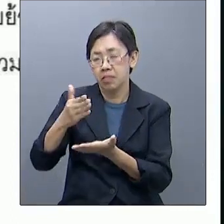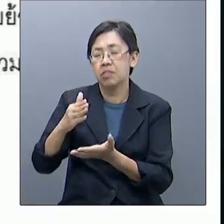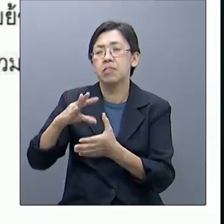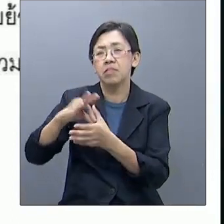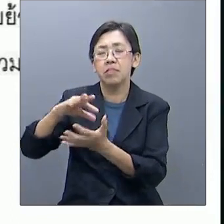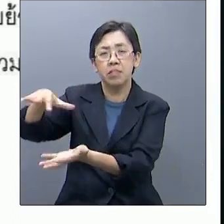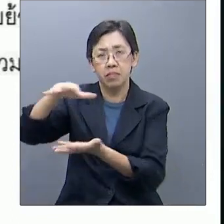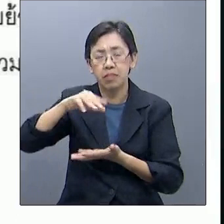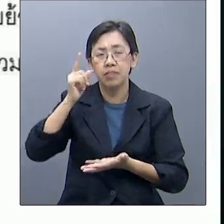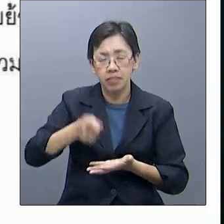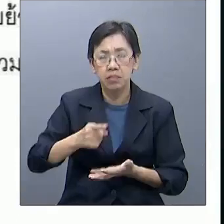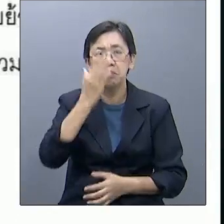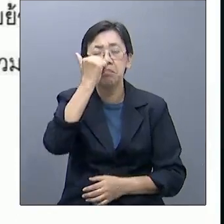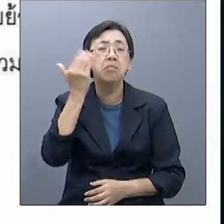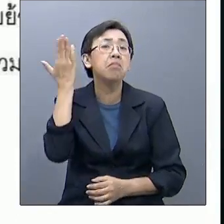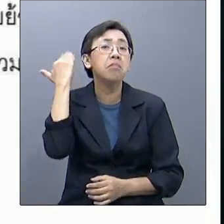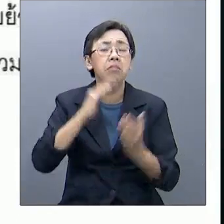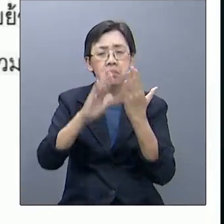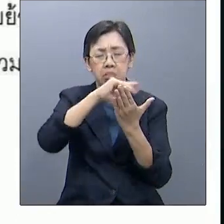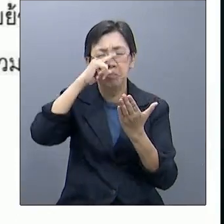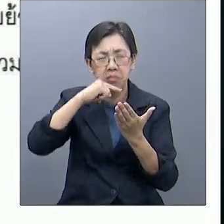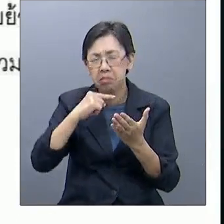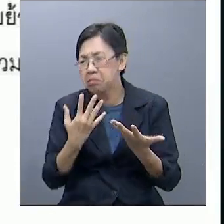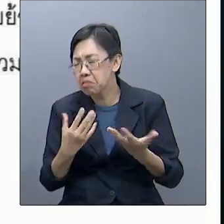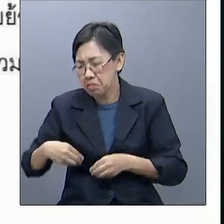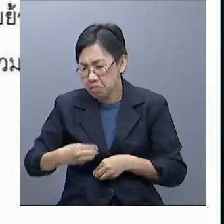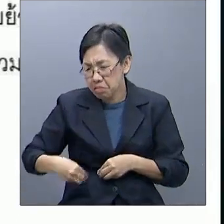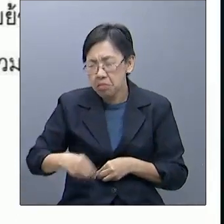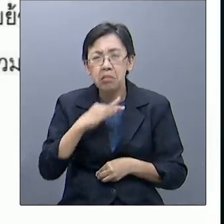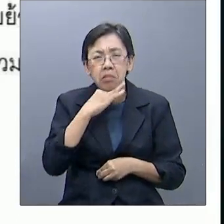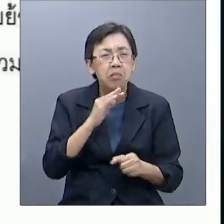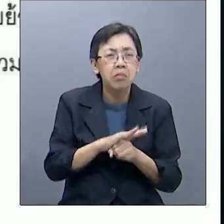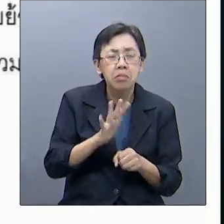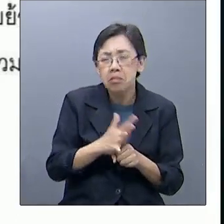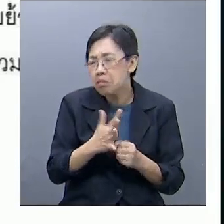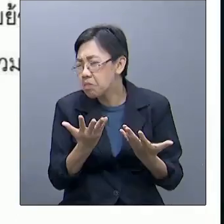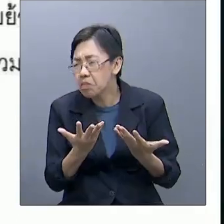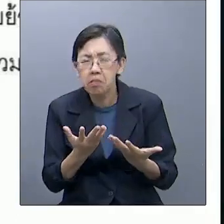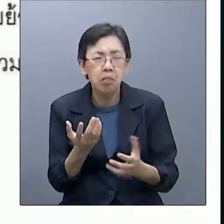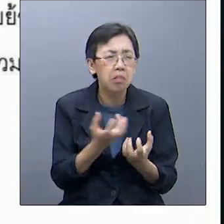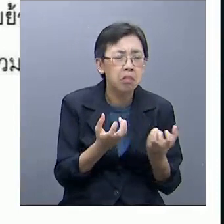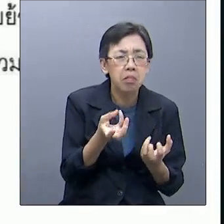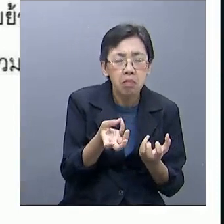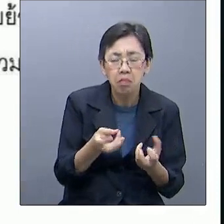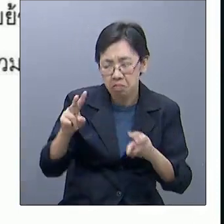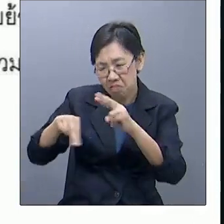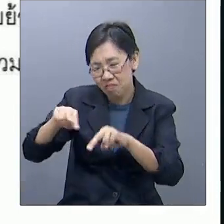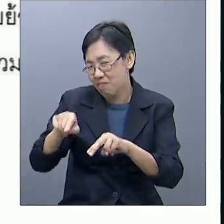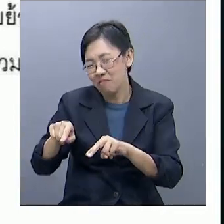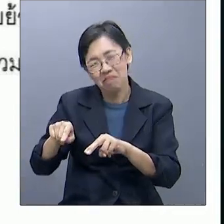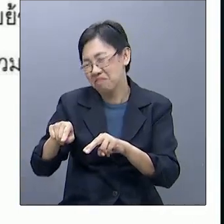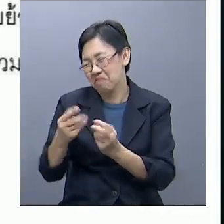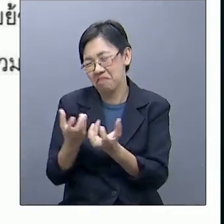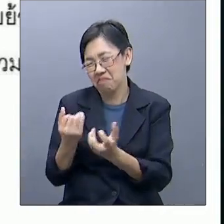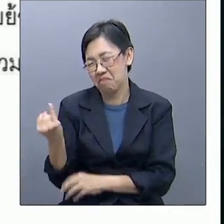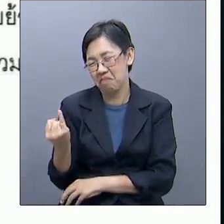ากในขณะนั้นในประเทศขาดแคลนเครื่องในหมูแต่เมื่อตรวจสอบแล้วพบว่าสินค้าไม่ได้คุณภาพ